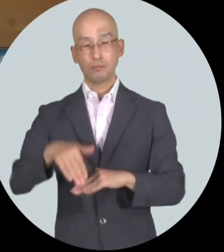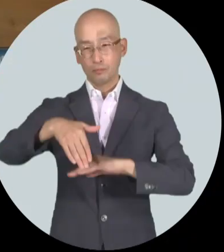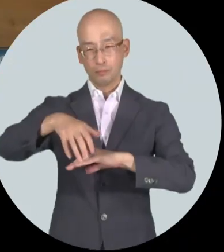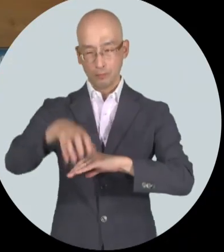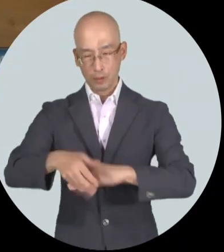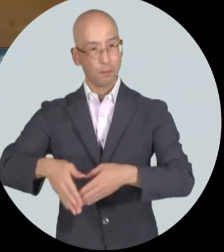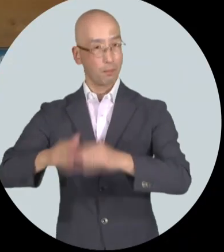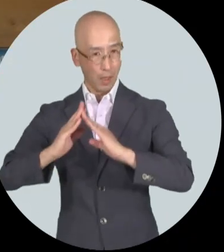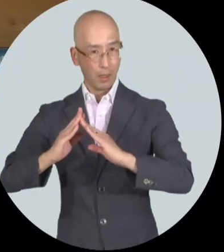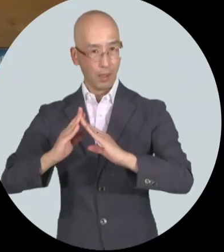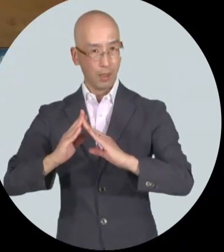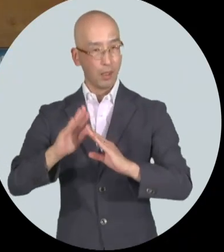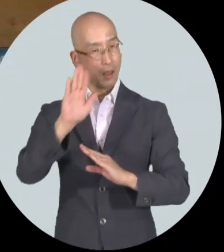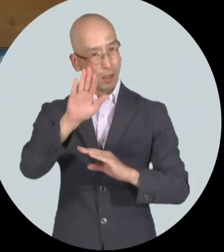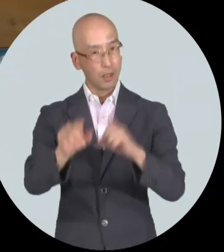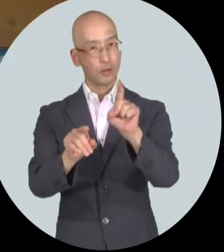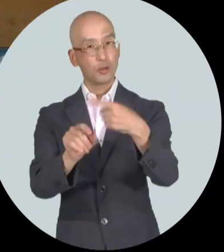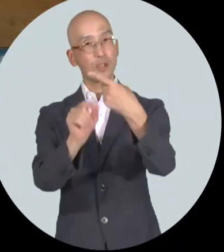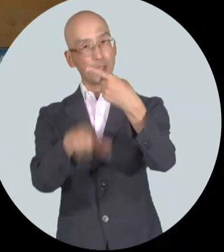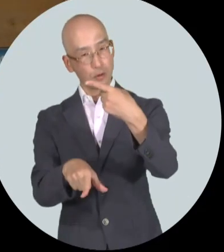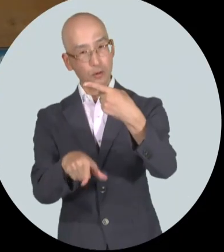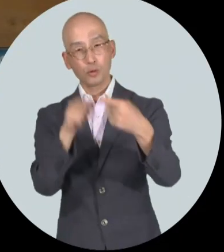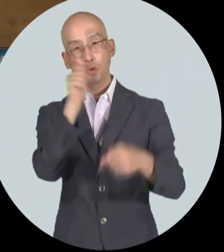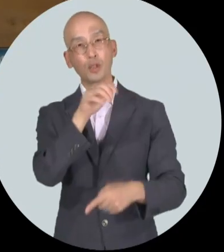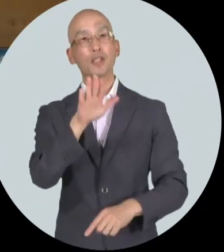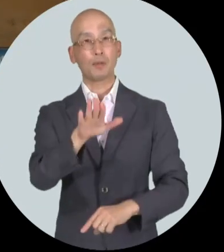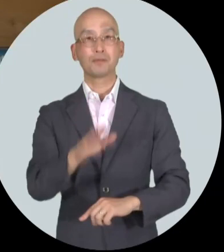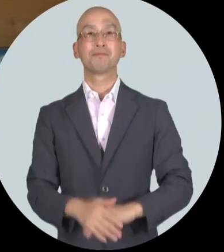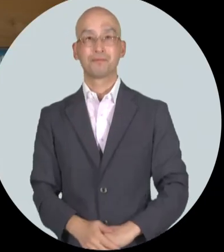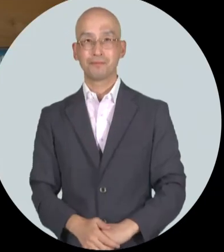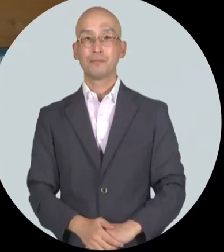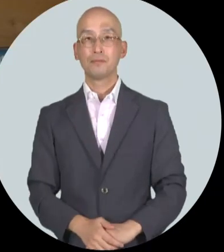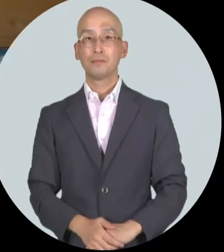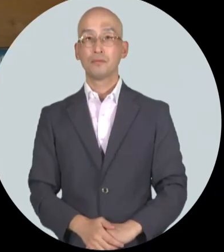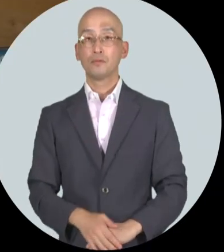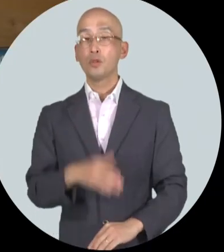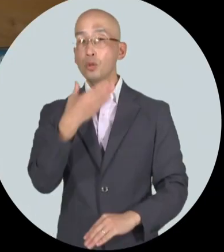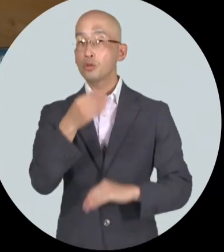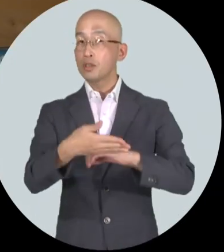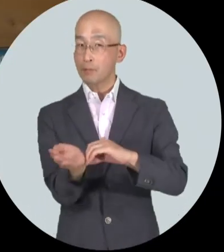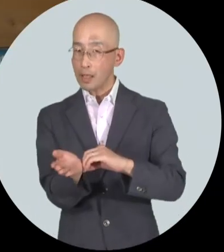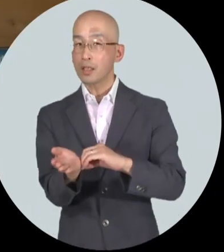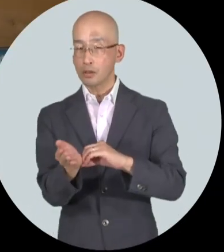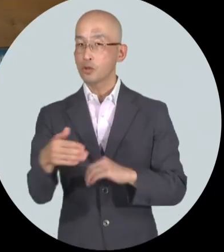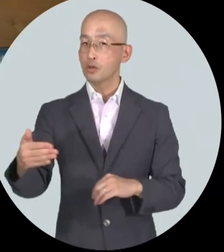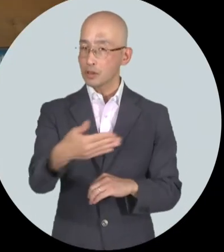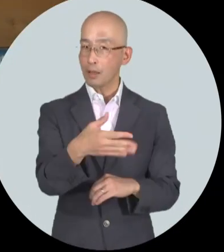月下旬を開催を予定しております。また福島産の水